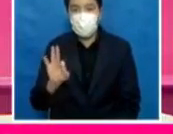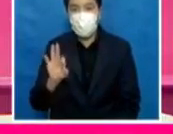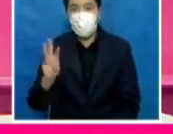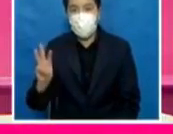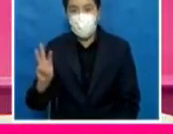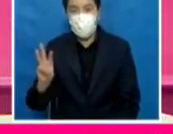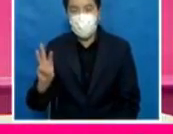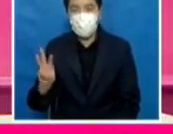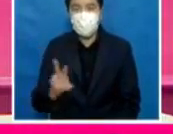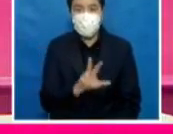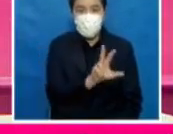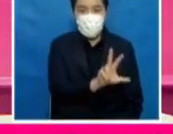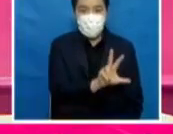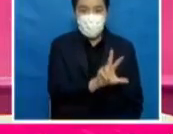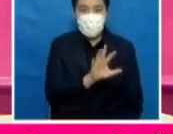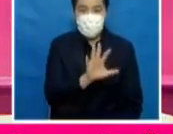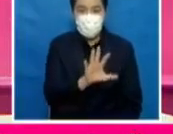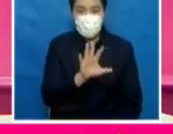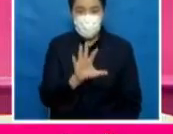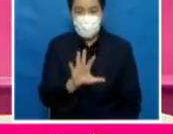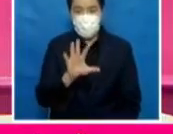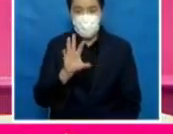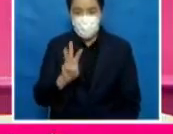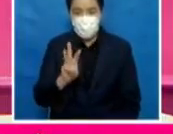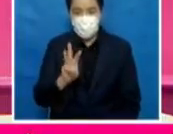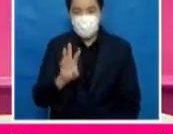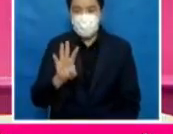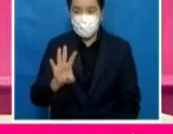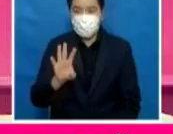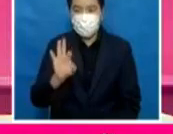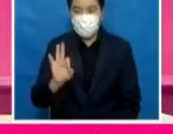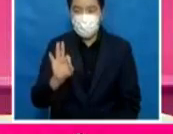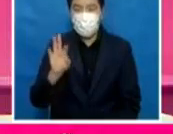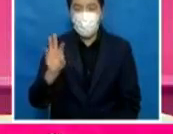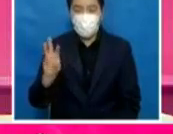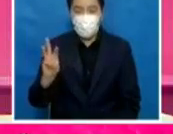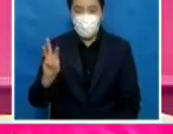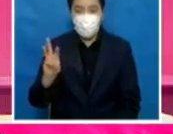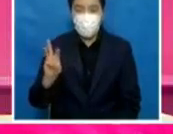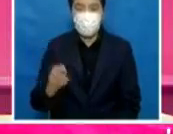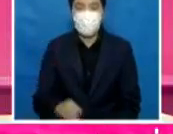6 3 5 5 6 4 9 6